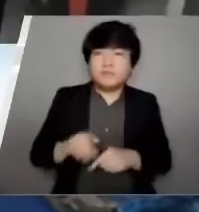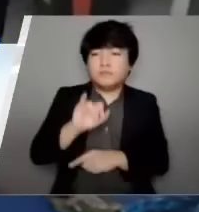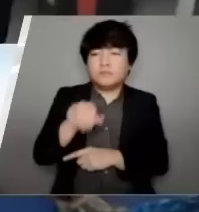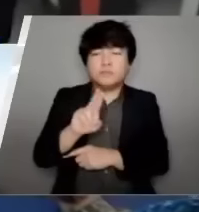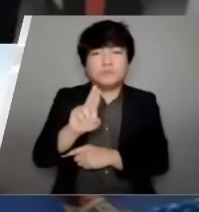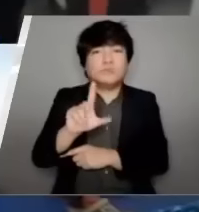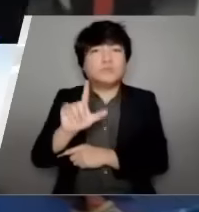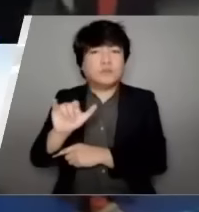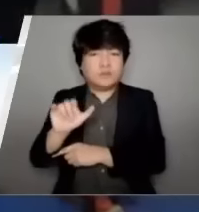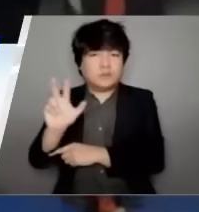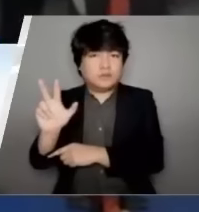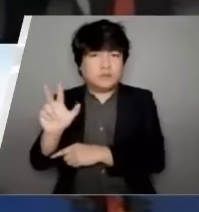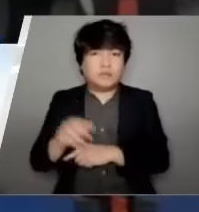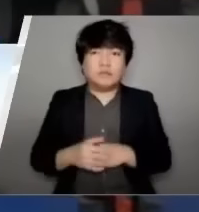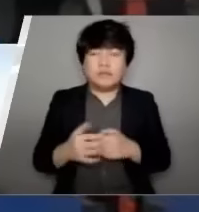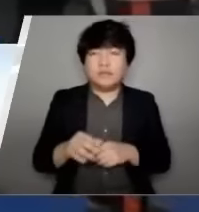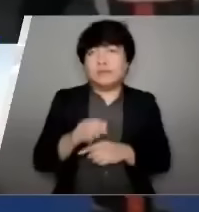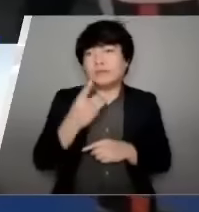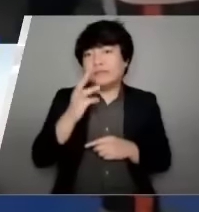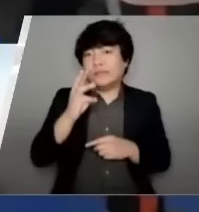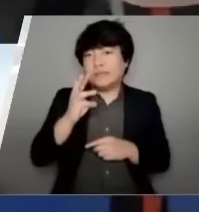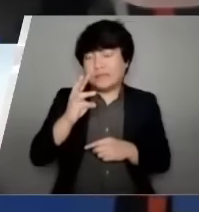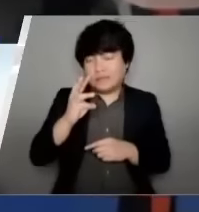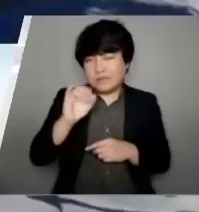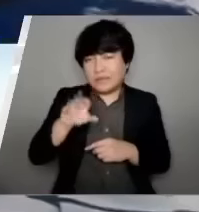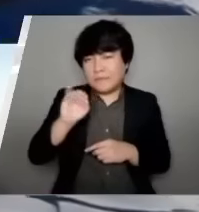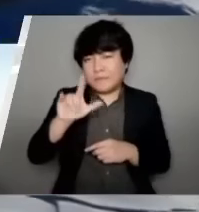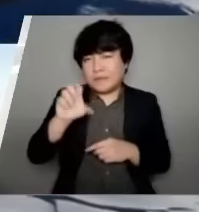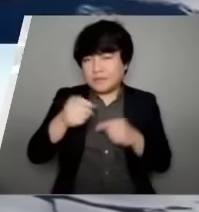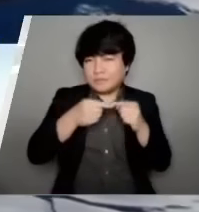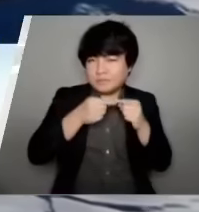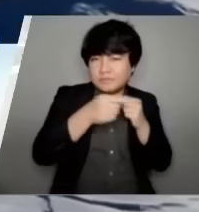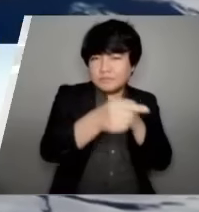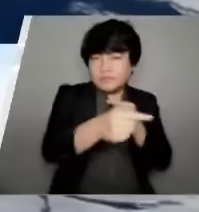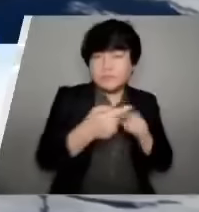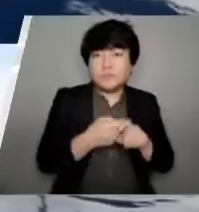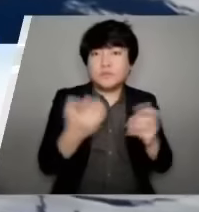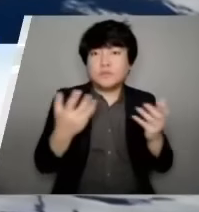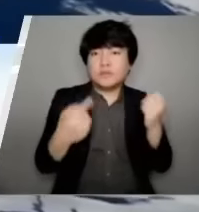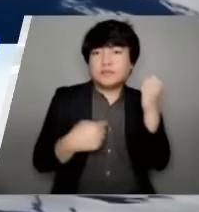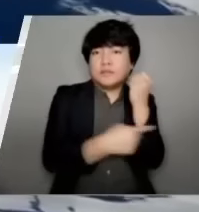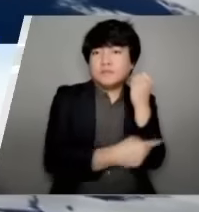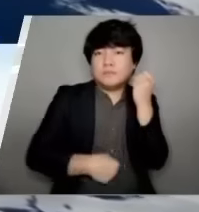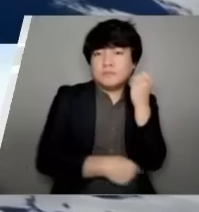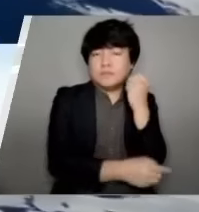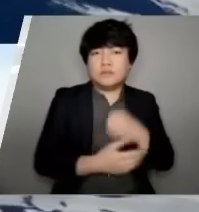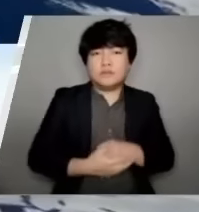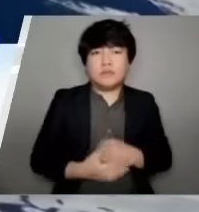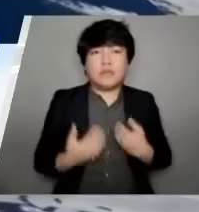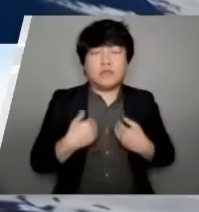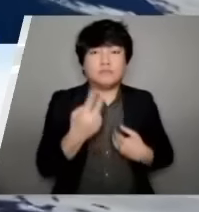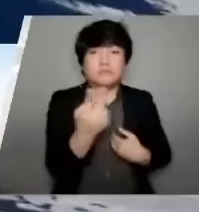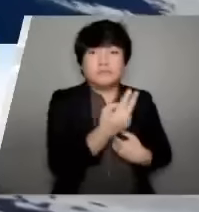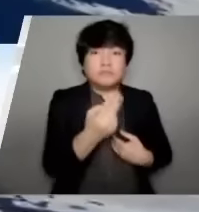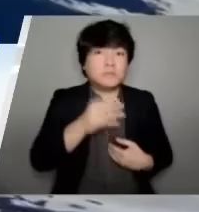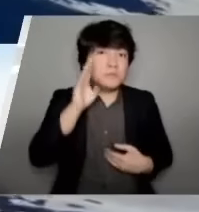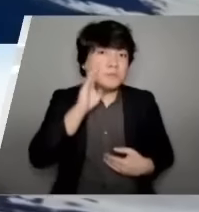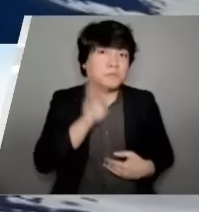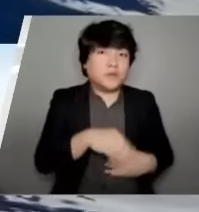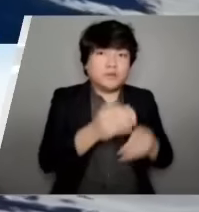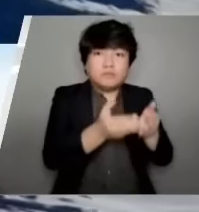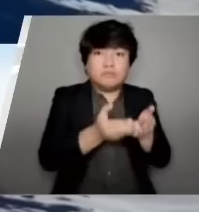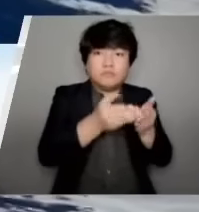60 nautical miles mula sa Sampaloc Point sa Subic, Zambales. Sakay daw ng bangka ang magkapatid na Robert at Jose Mondiniedo.